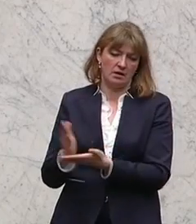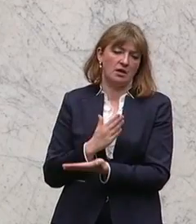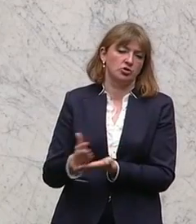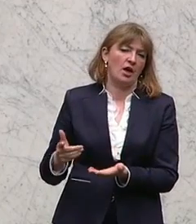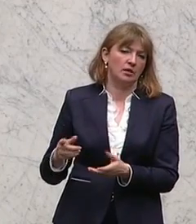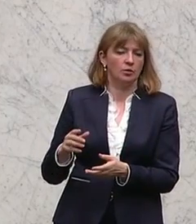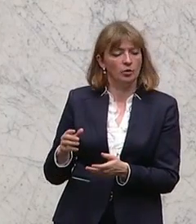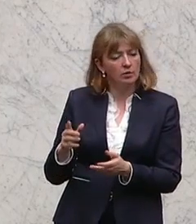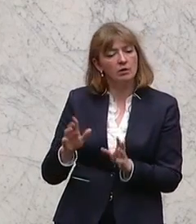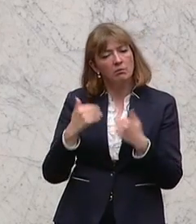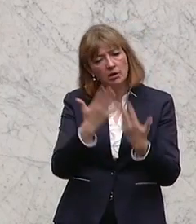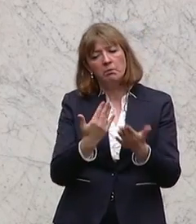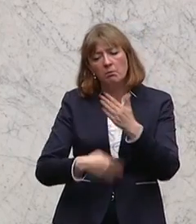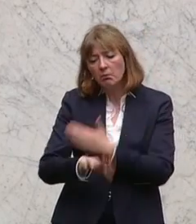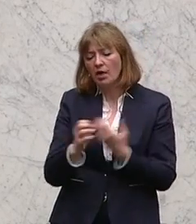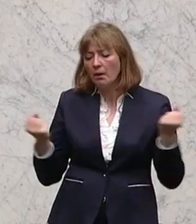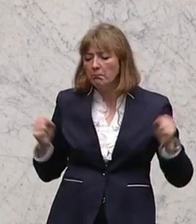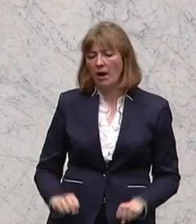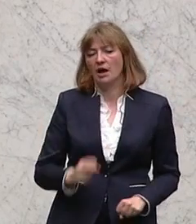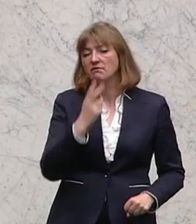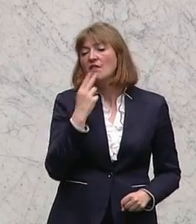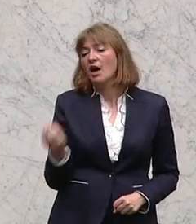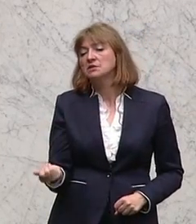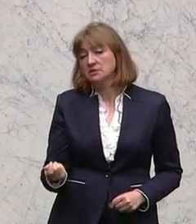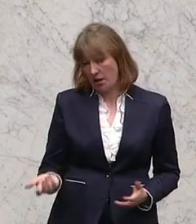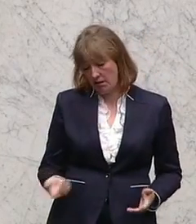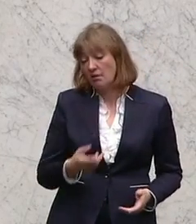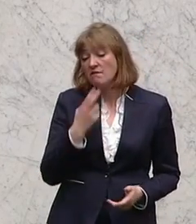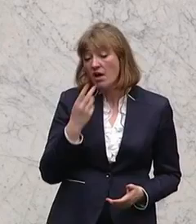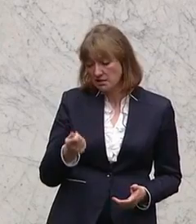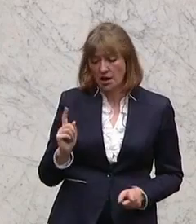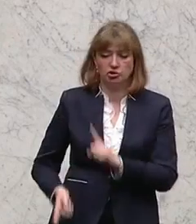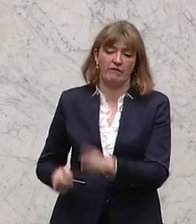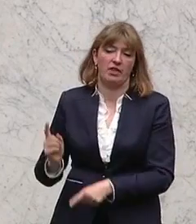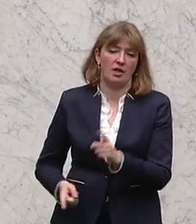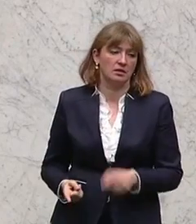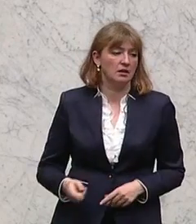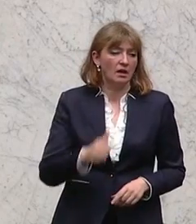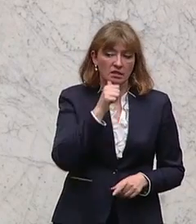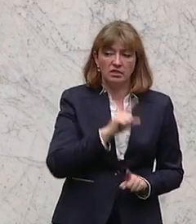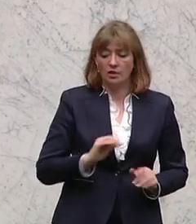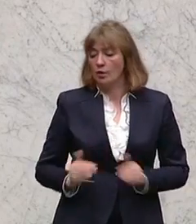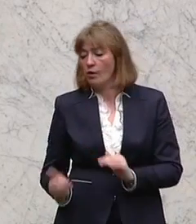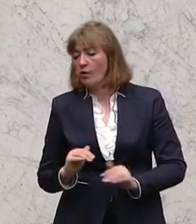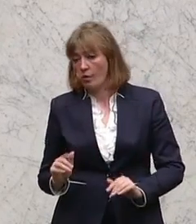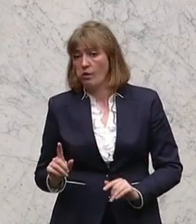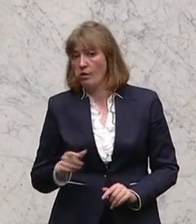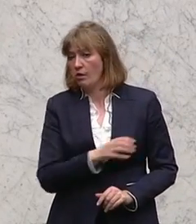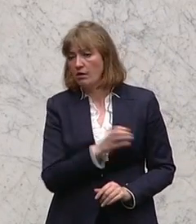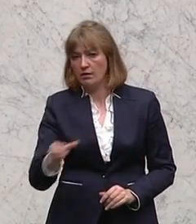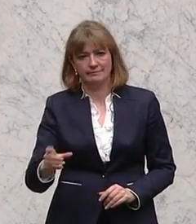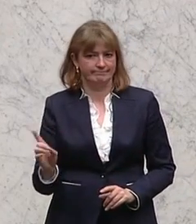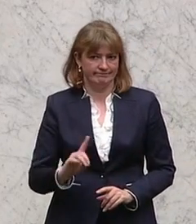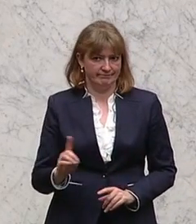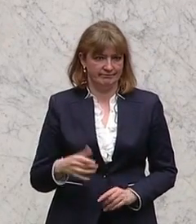und denen mehr Macht zu geben. Wer zahlt, schafft an und nicht wer backelt, kommt dran. Das ist das